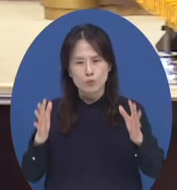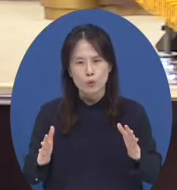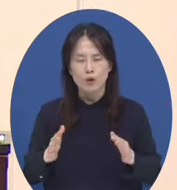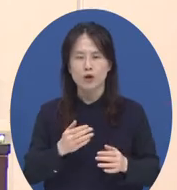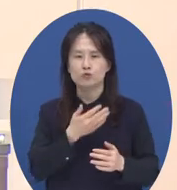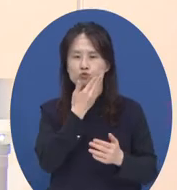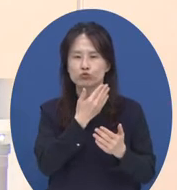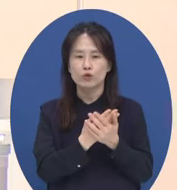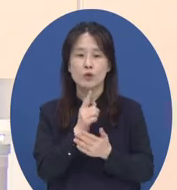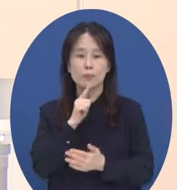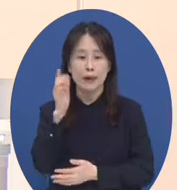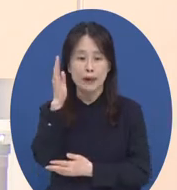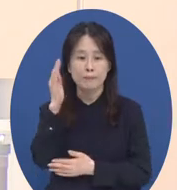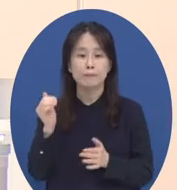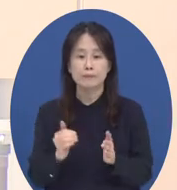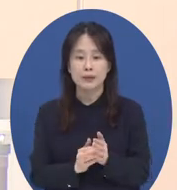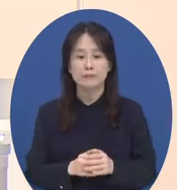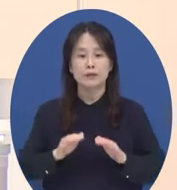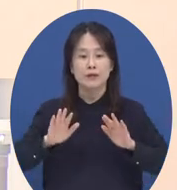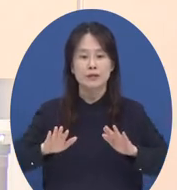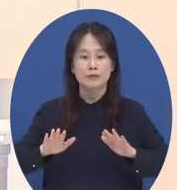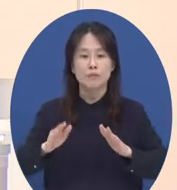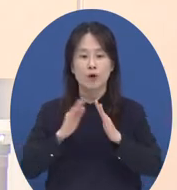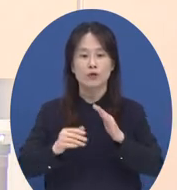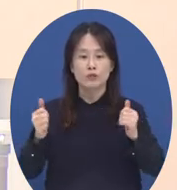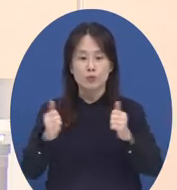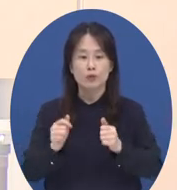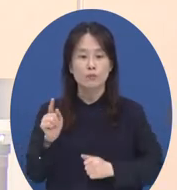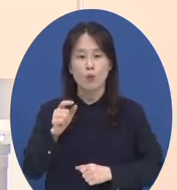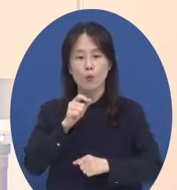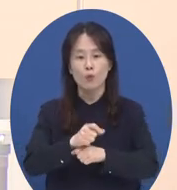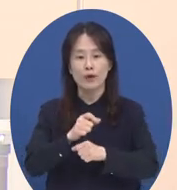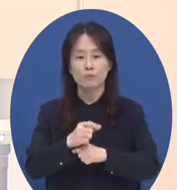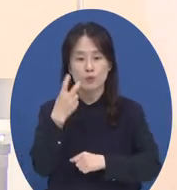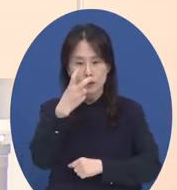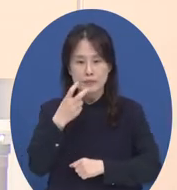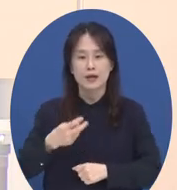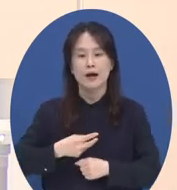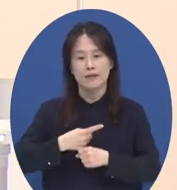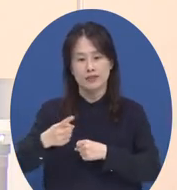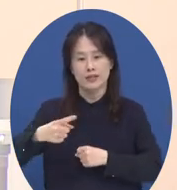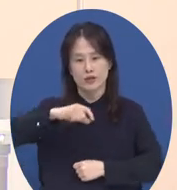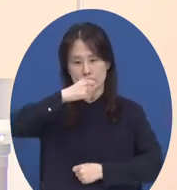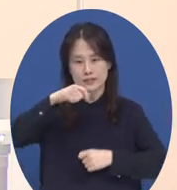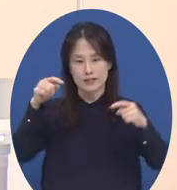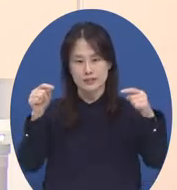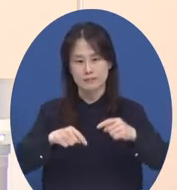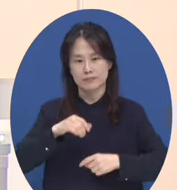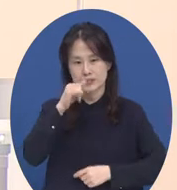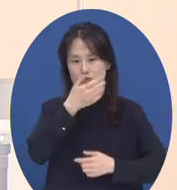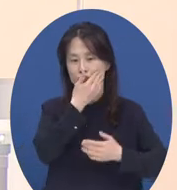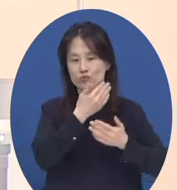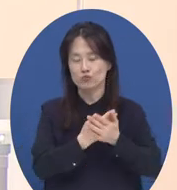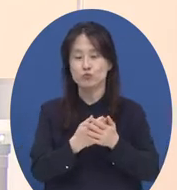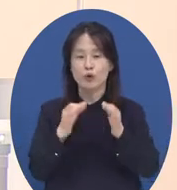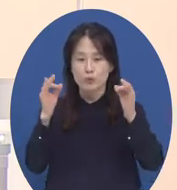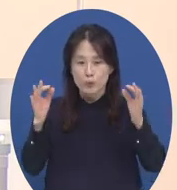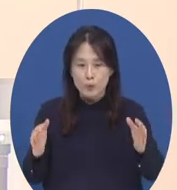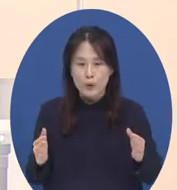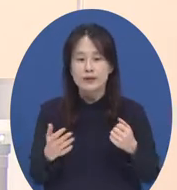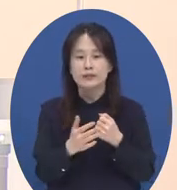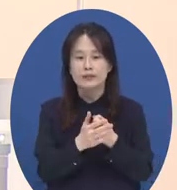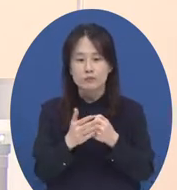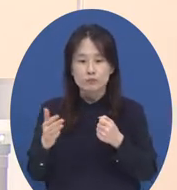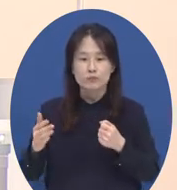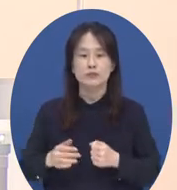강조했습니다. 특히 이번 정례회는 행정사무감사와 2022년도 본예산 심의가 있는